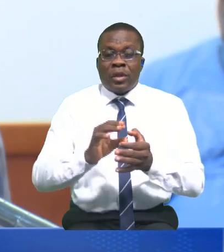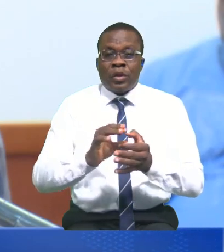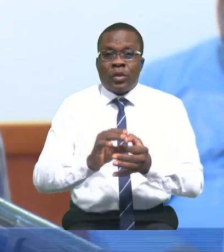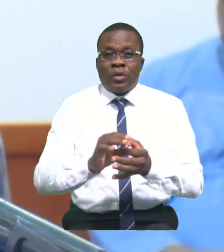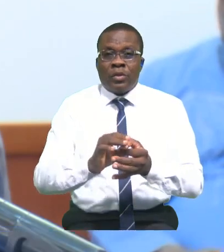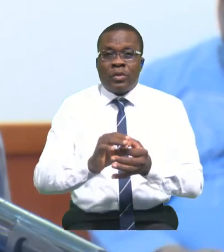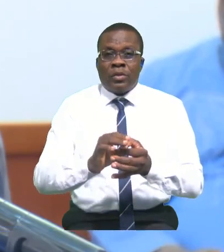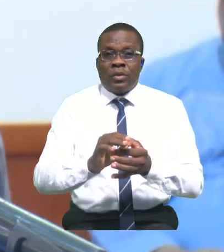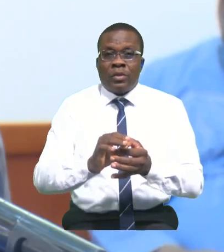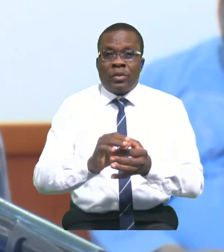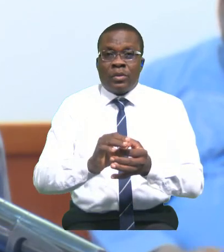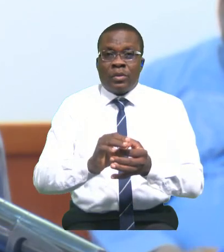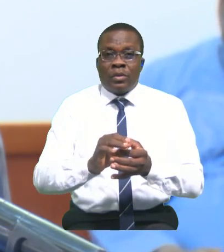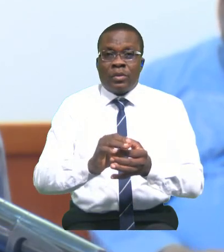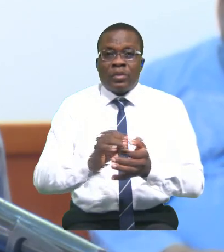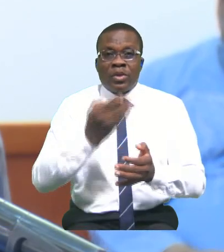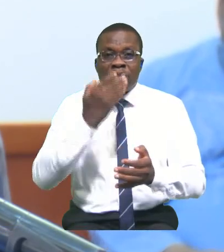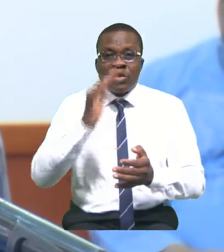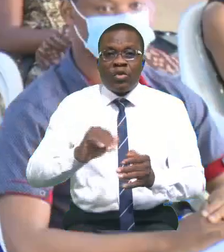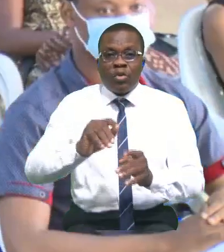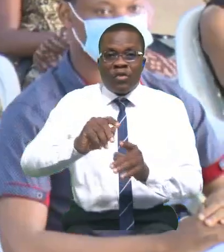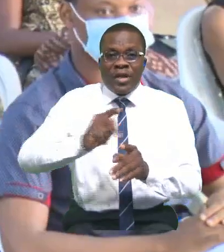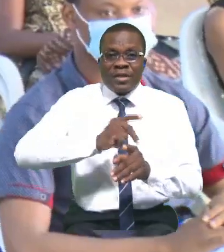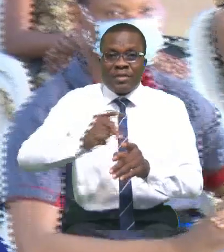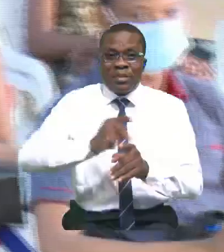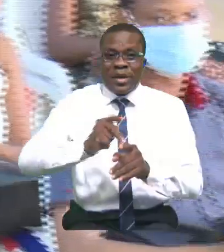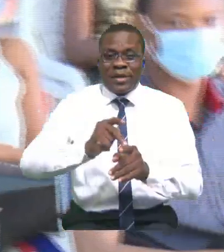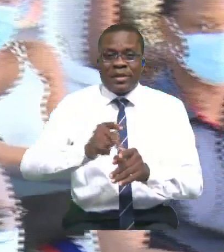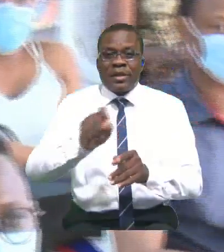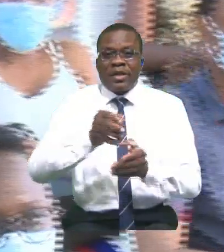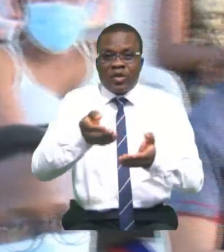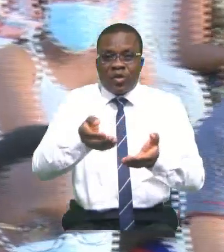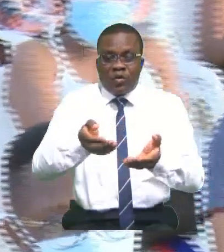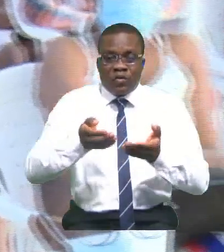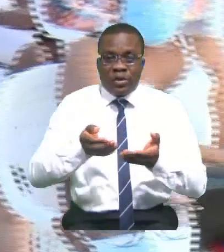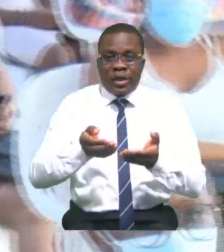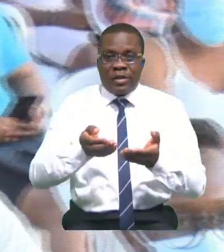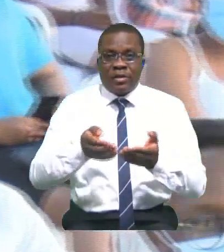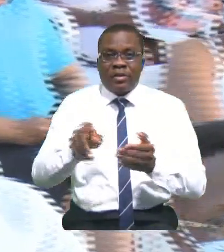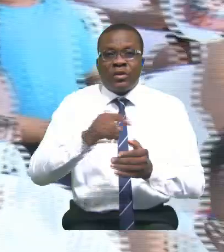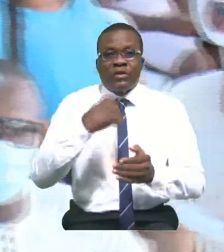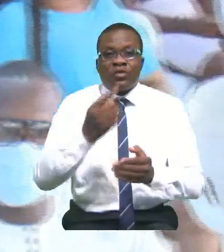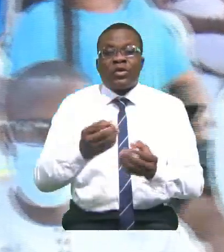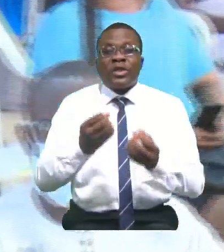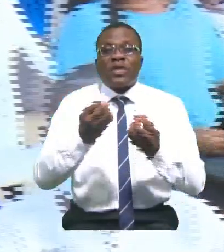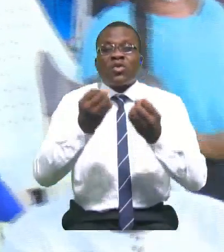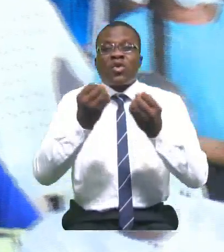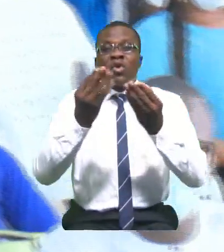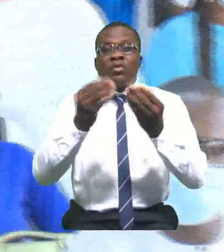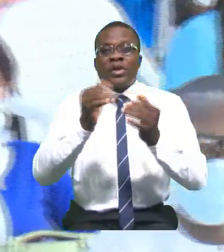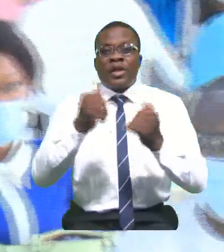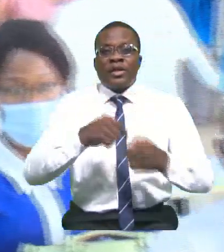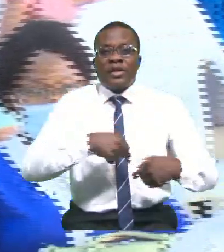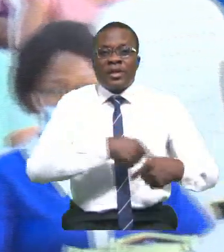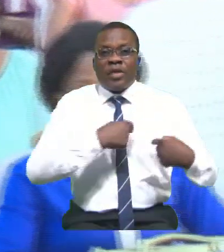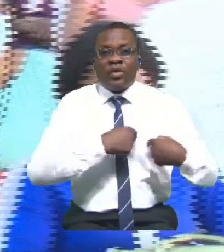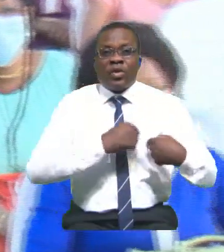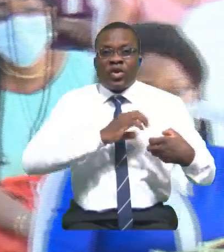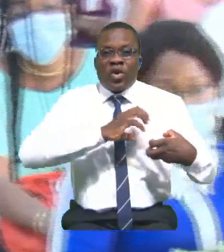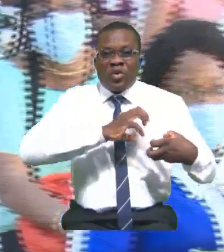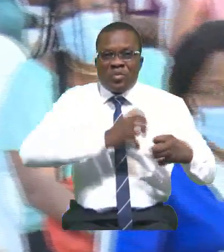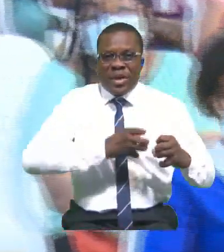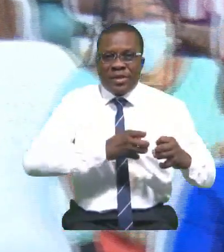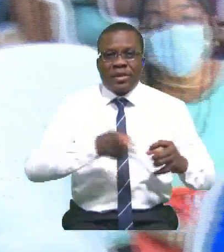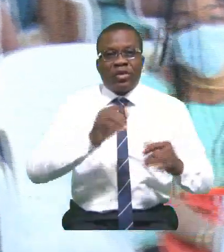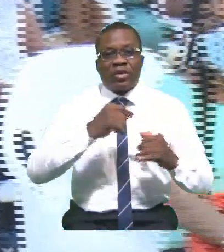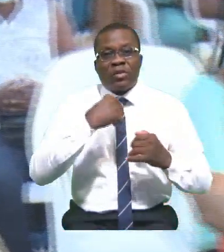de mauvaises pratiques je voudrais vous dire combien j'ai eu le cœur meurtri lorsqu'il m'a